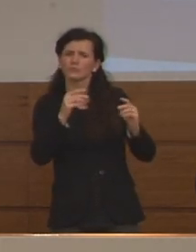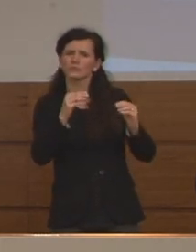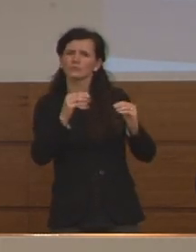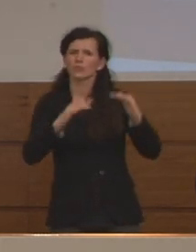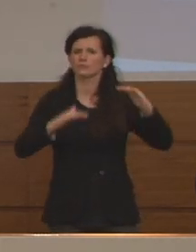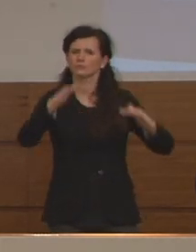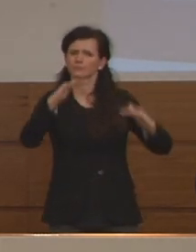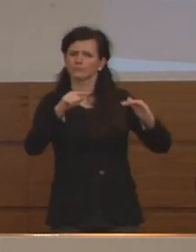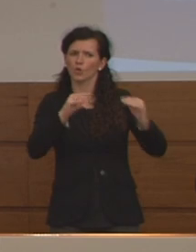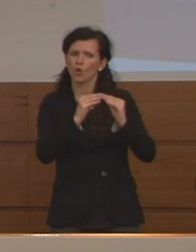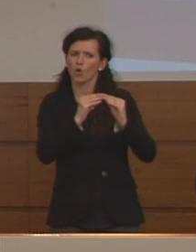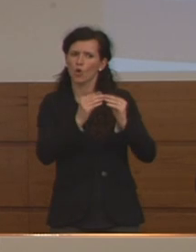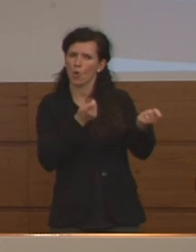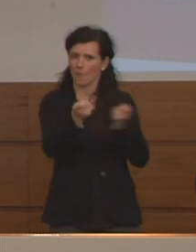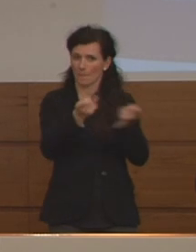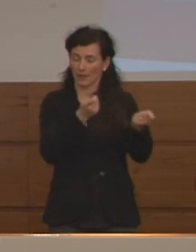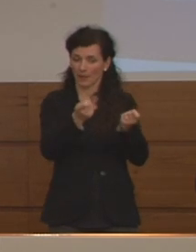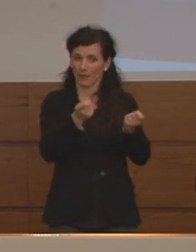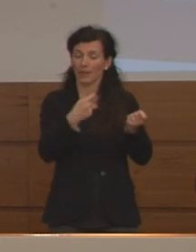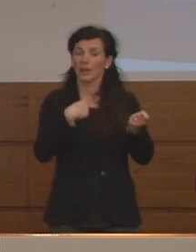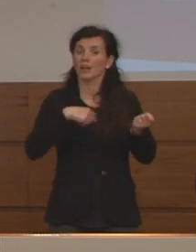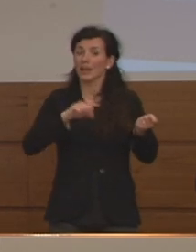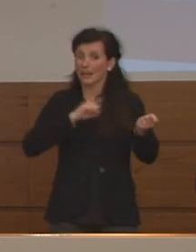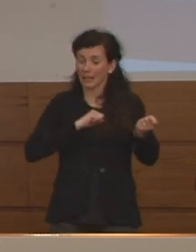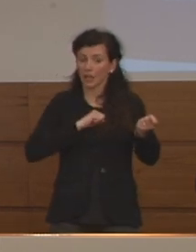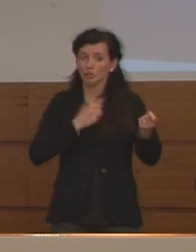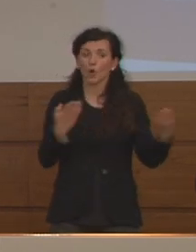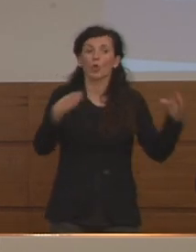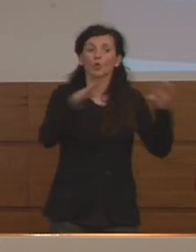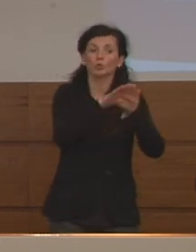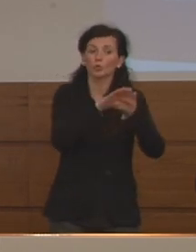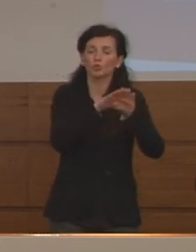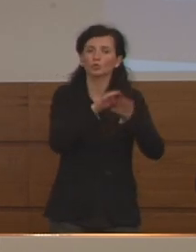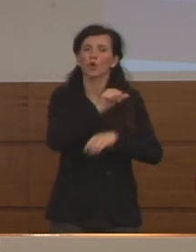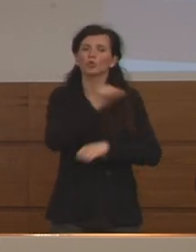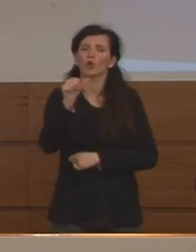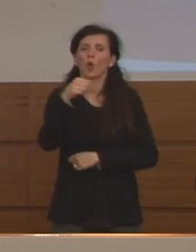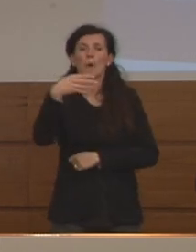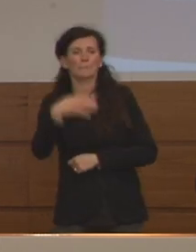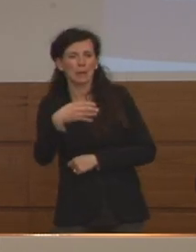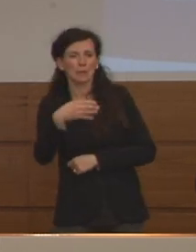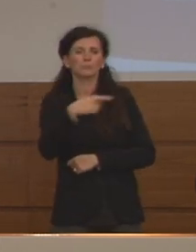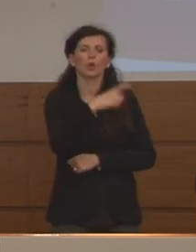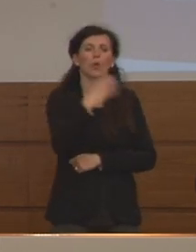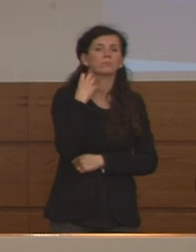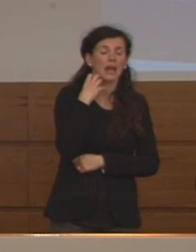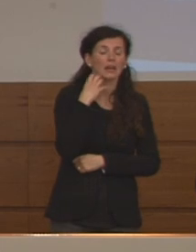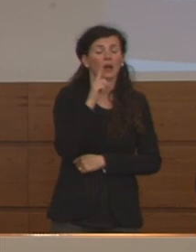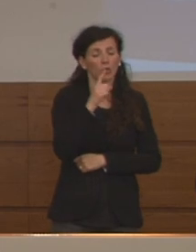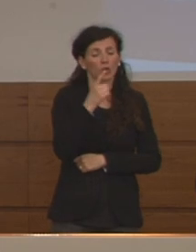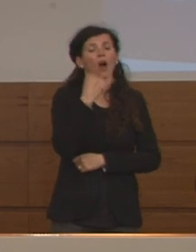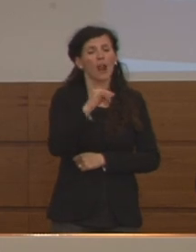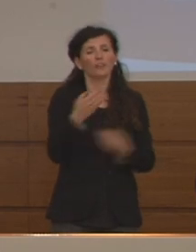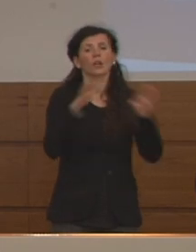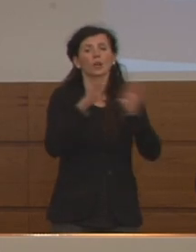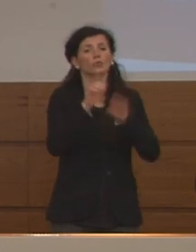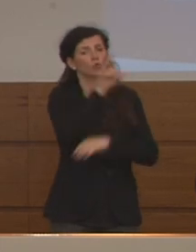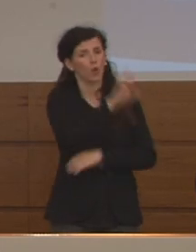di chiudere non si è chiuso soltanto la zona di nembro di bergamo ma l'intera lombardia il giorno dopo